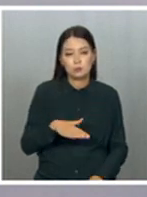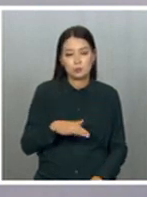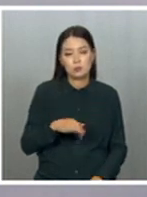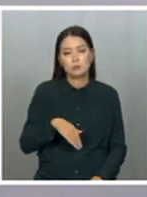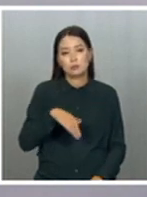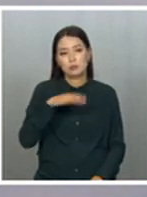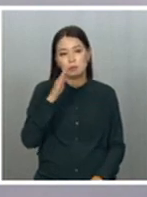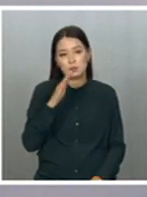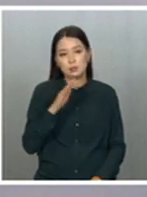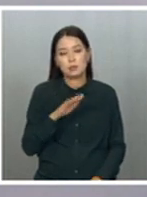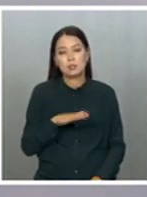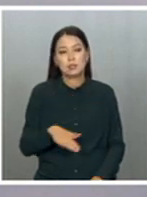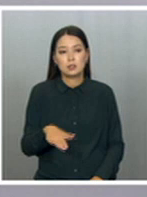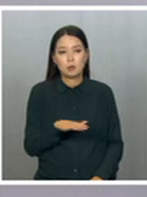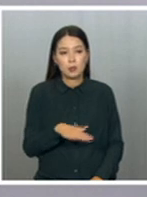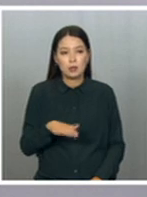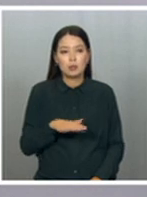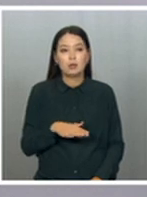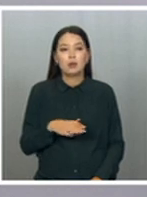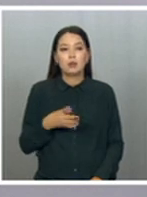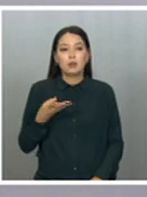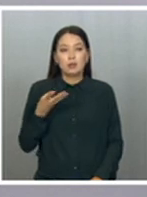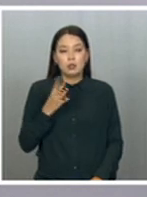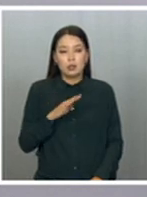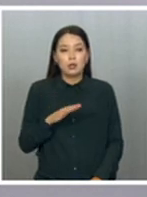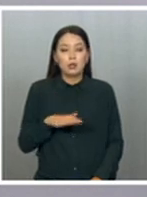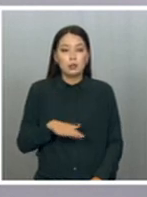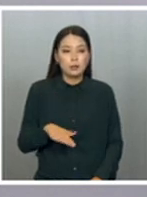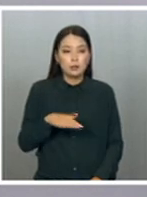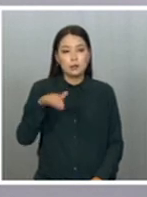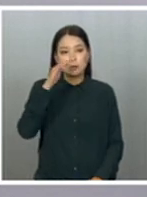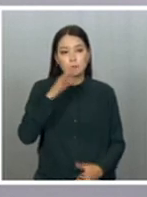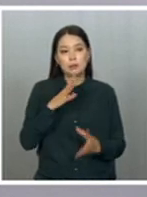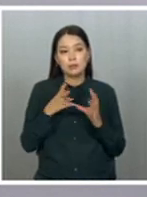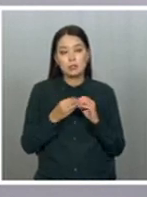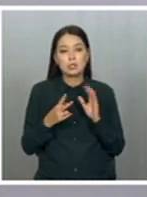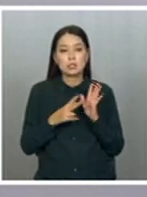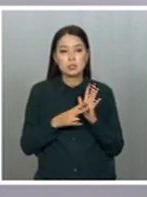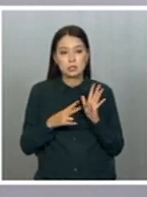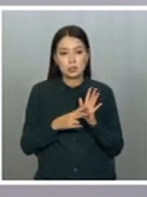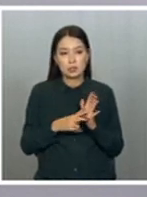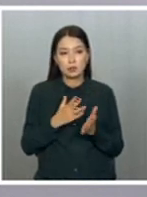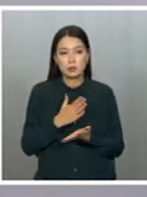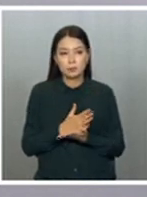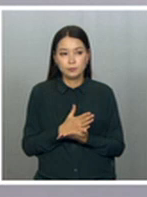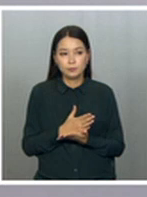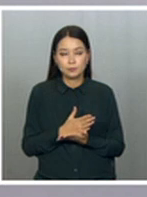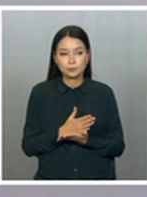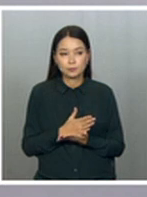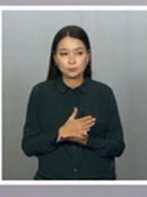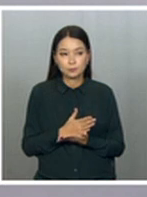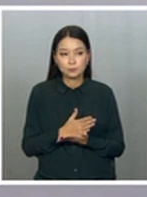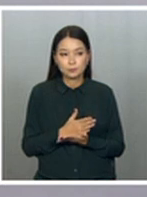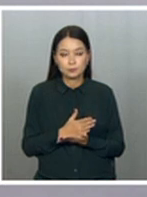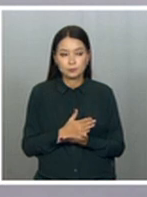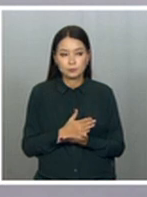жоғарғы табандарында 4 төбеден бар. Сол кезде барлығы 8 төбесі бар.